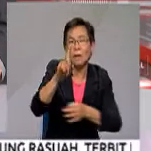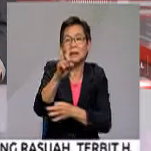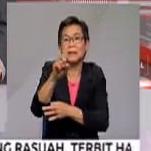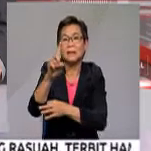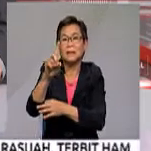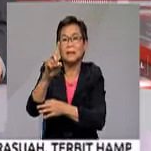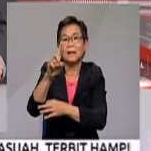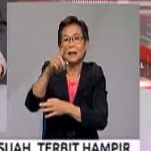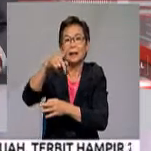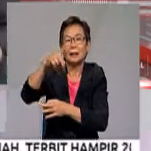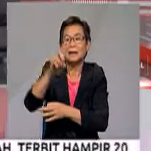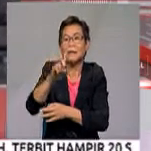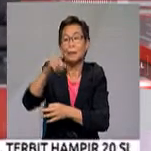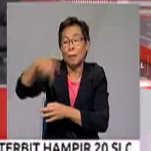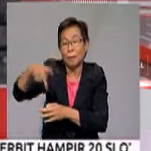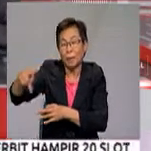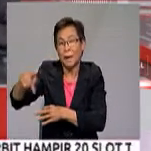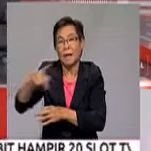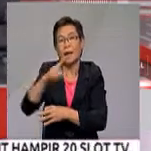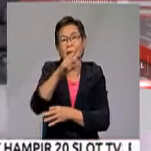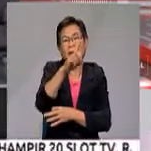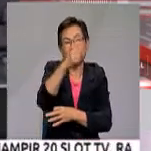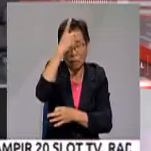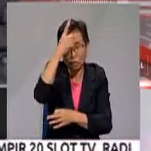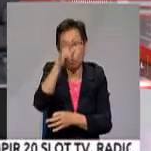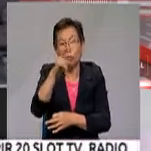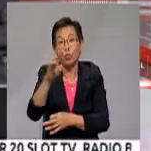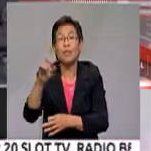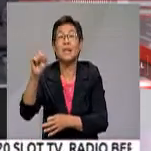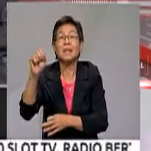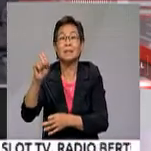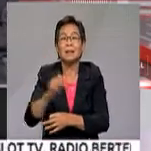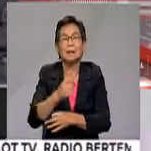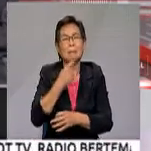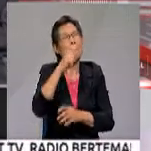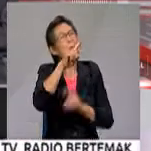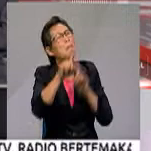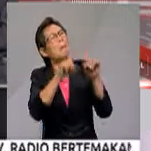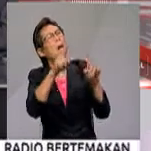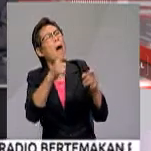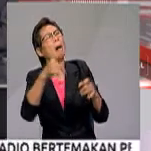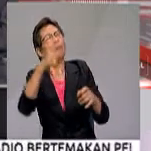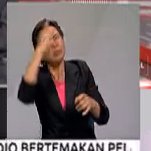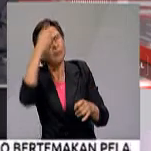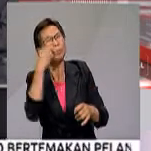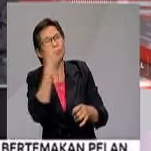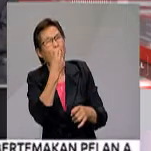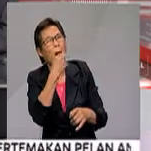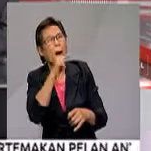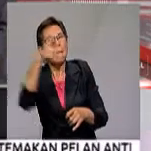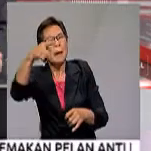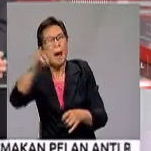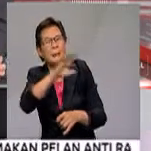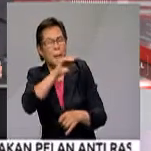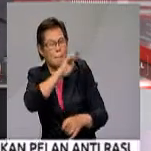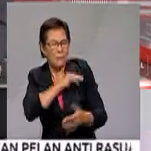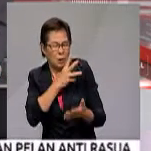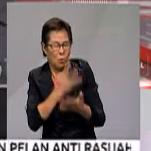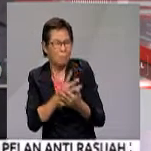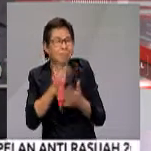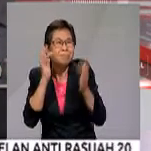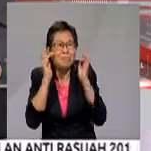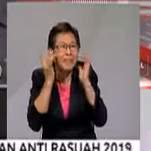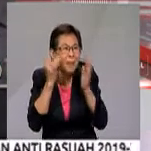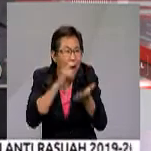V. Sitambaram mempertikai bagaimana Dato' Sri Najib sebagai seorang Perdana Menteri dan Menteri Kewangan tidak pernah